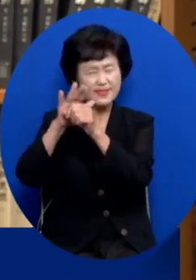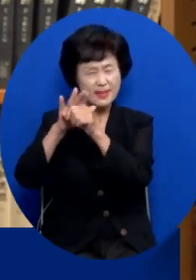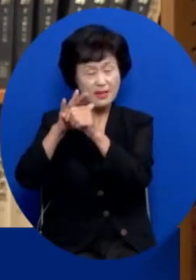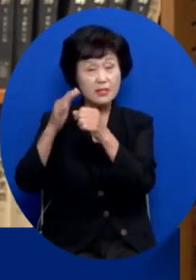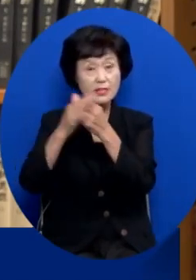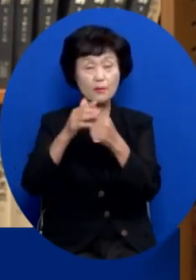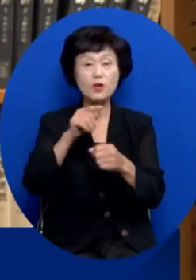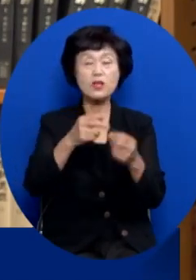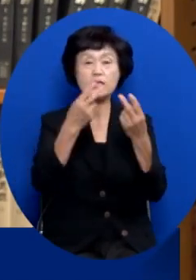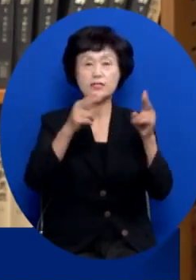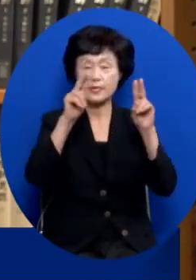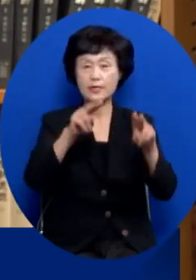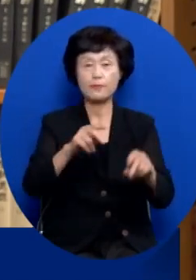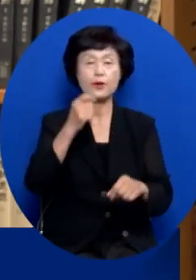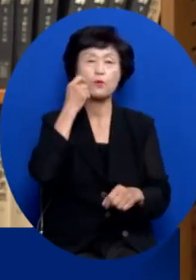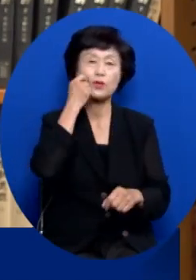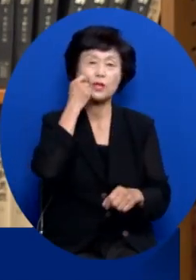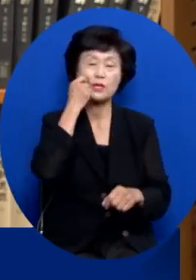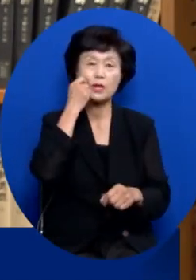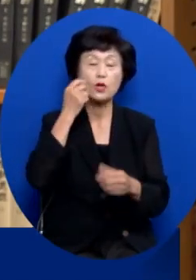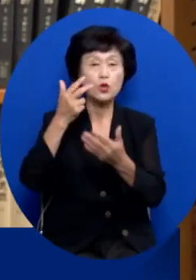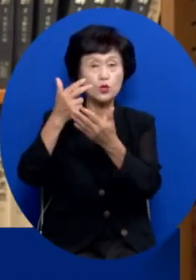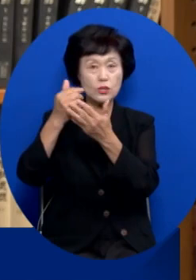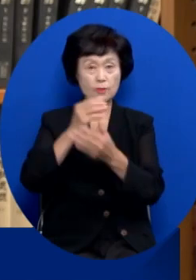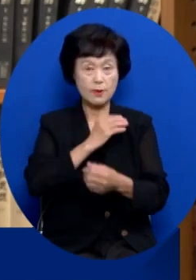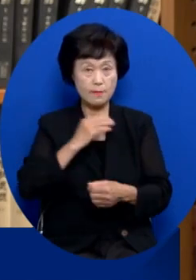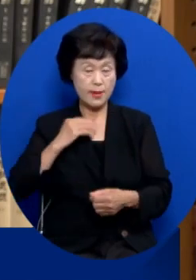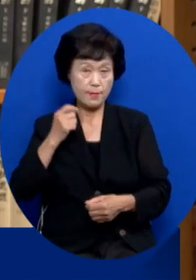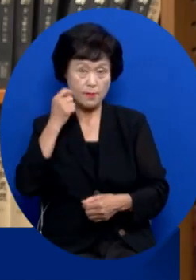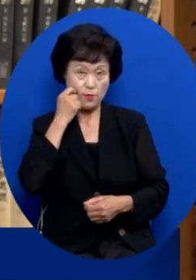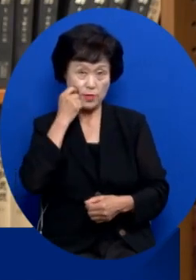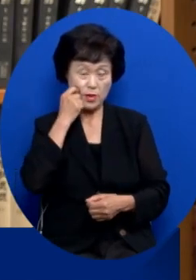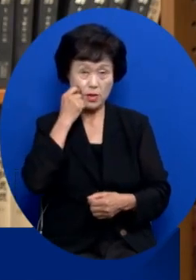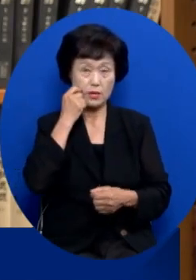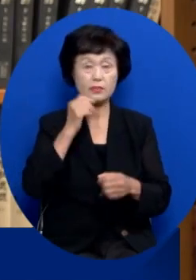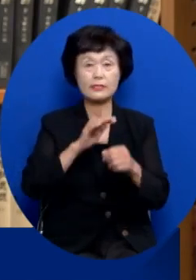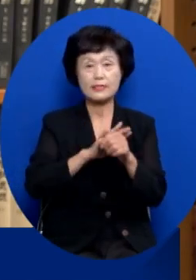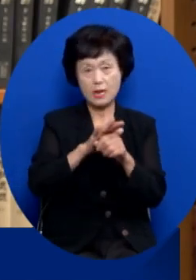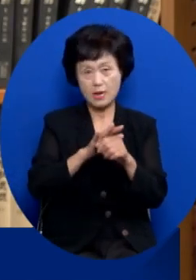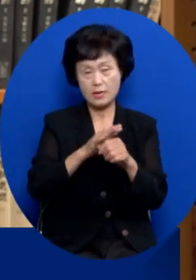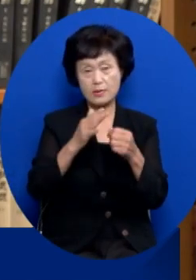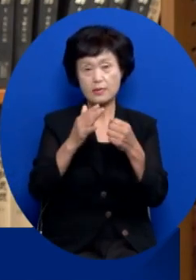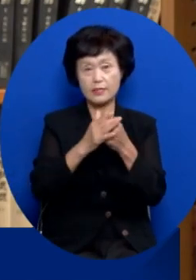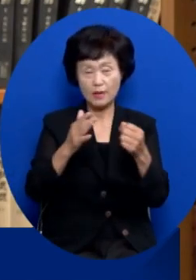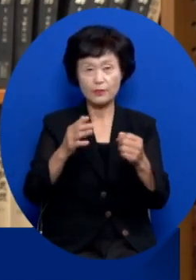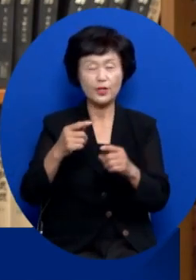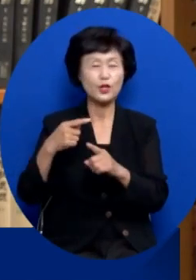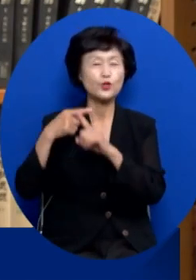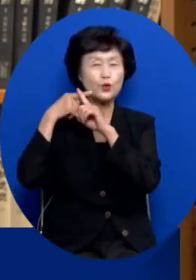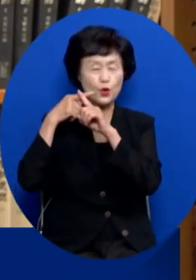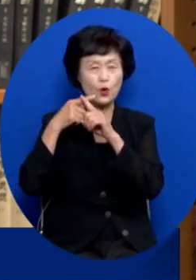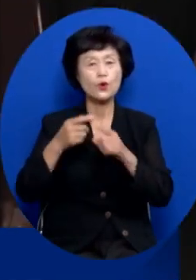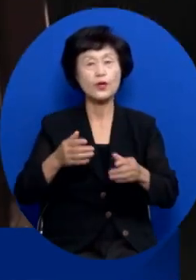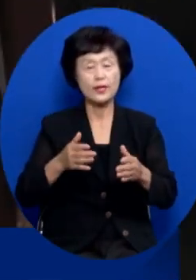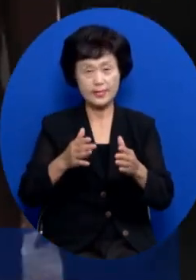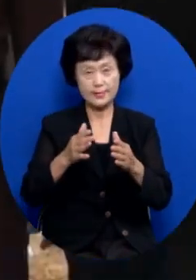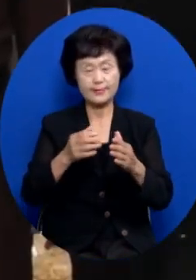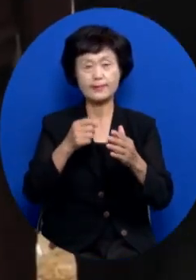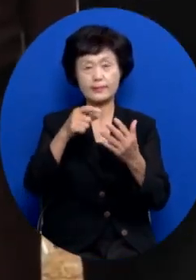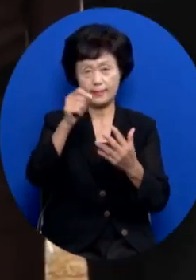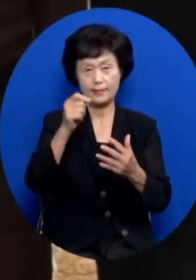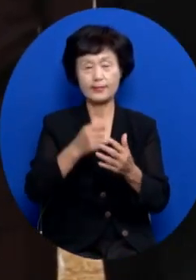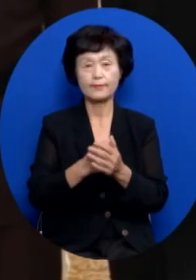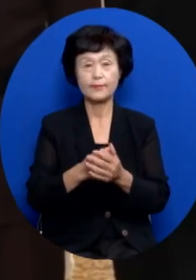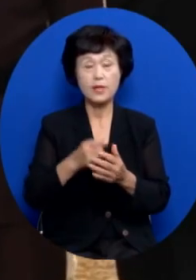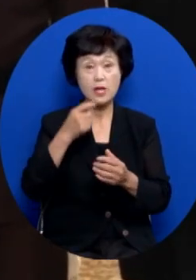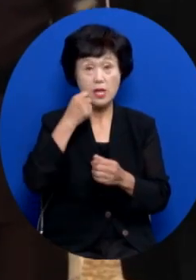얘기예요. 배반할 수 없는 주님을 향한 사랑, 그것 때문에 이분이 이제 순교자의 길을 간 거죠.